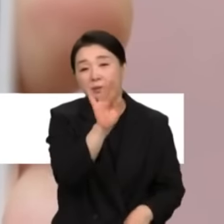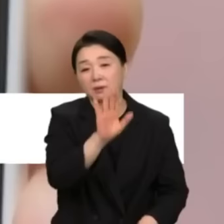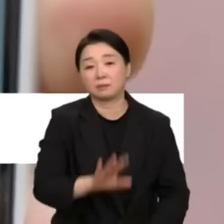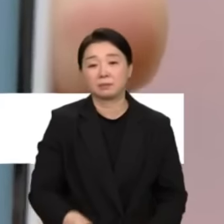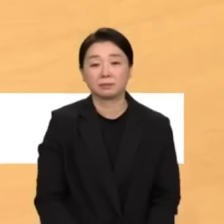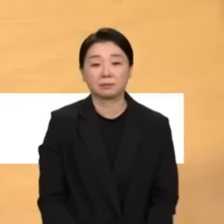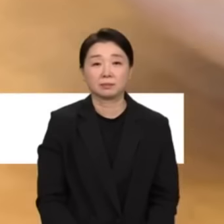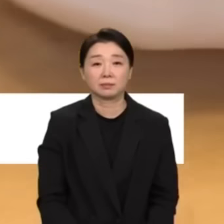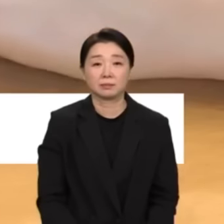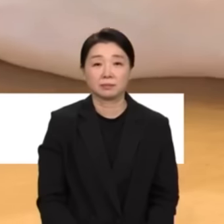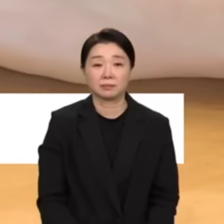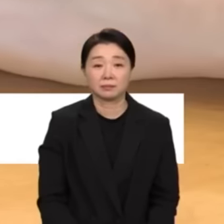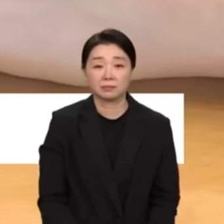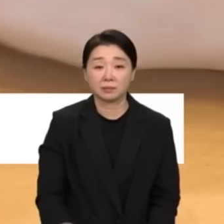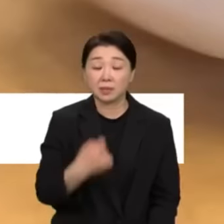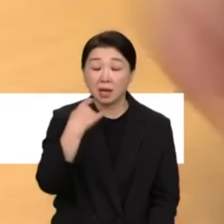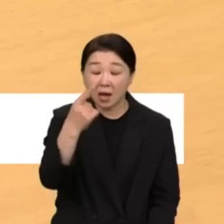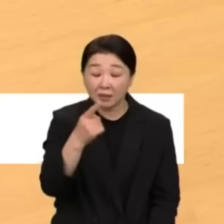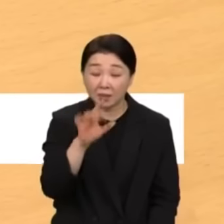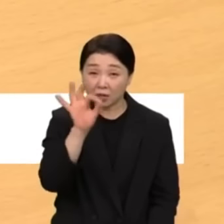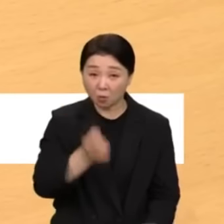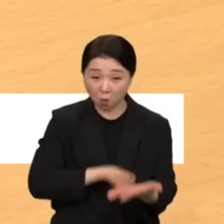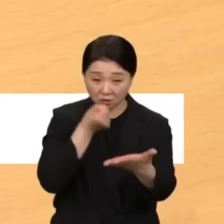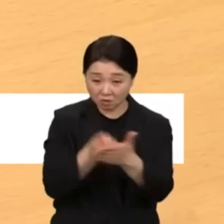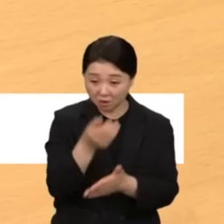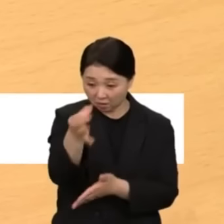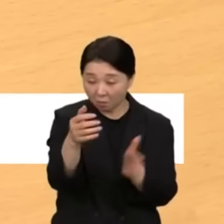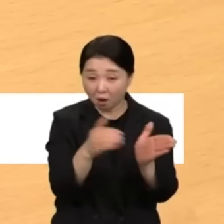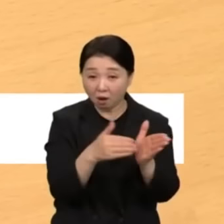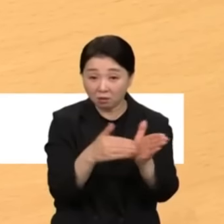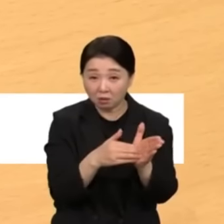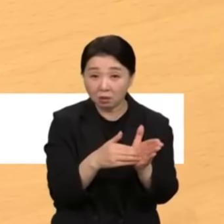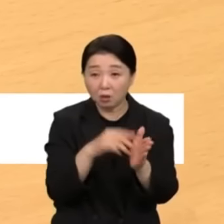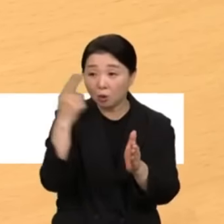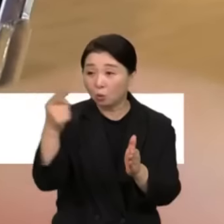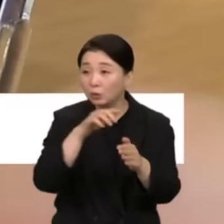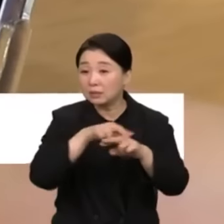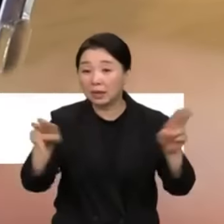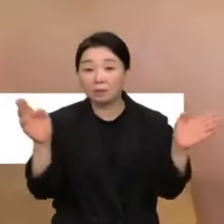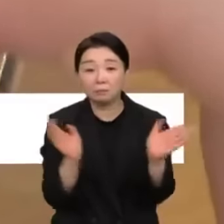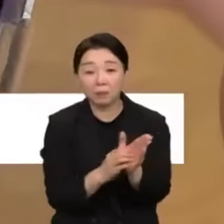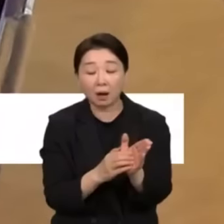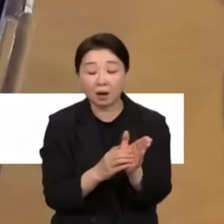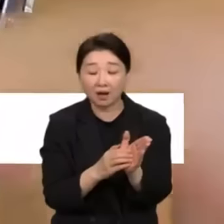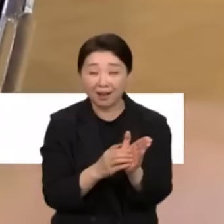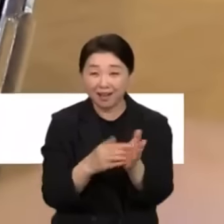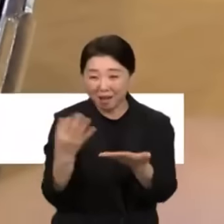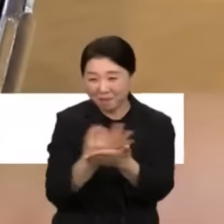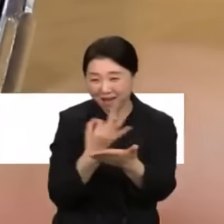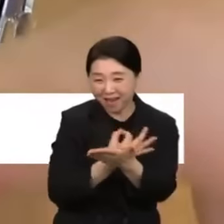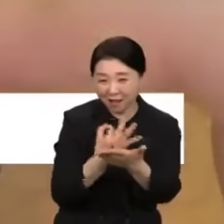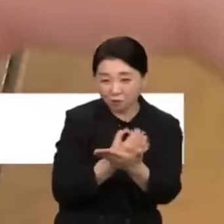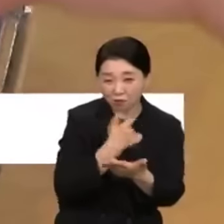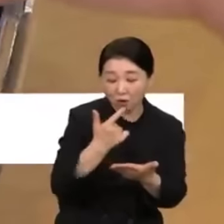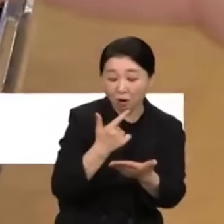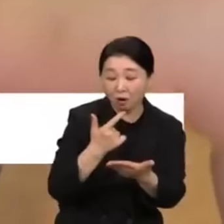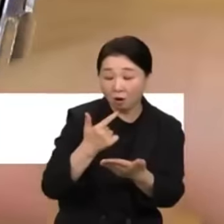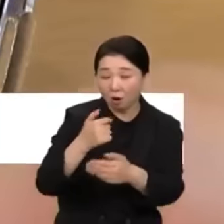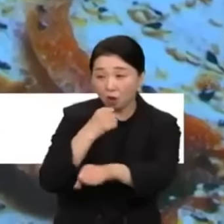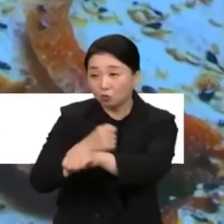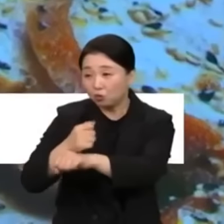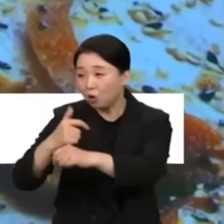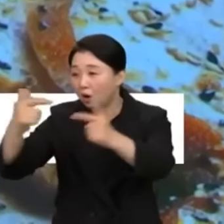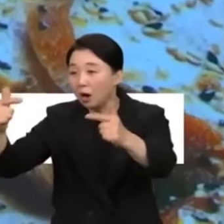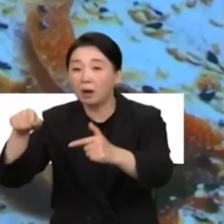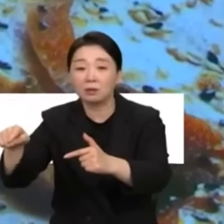처음입니다. 한 달에 정해진 금액만 내면 되는 요금제는 없애고 매출이 늘수록 수수료도 느는 요금제를